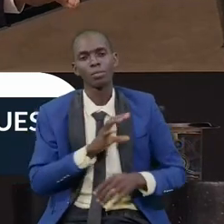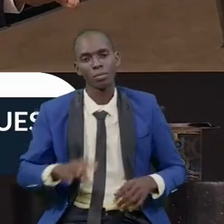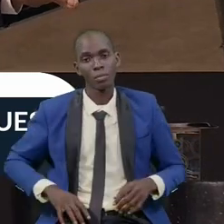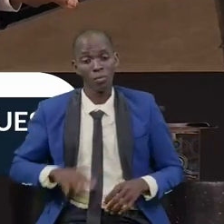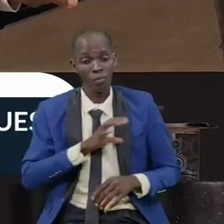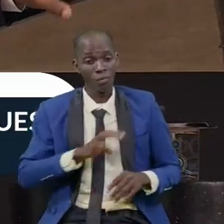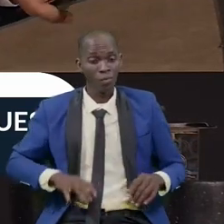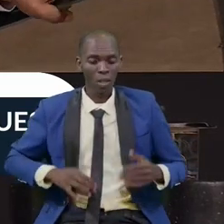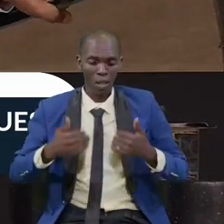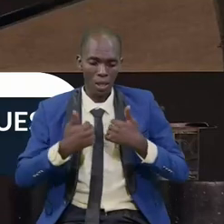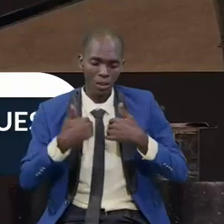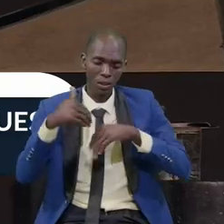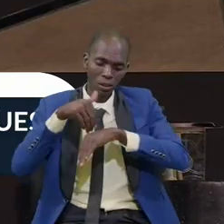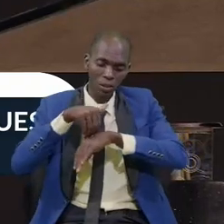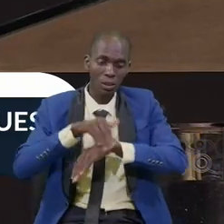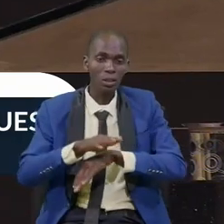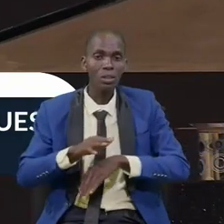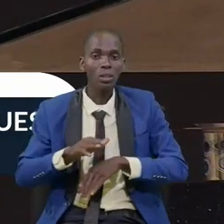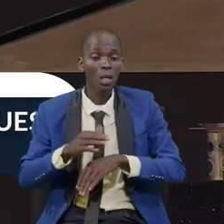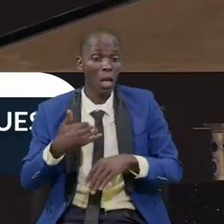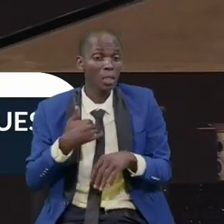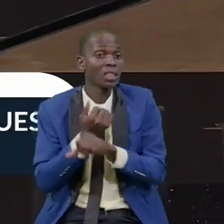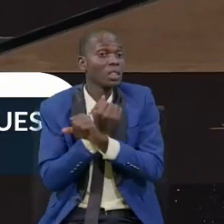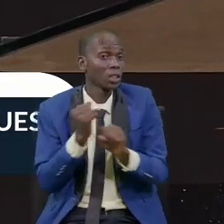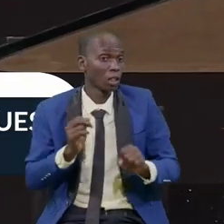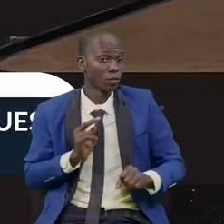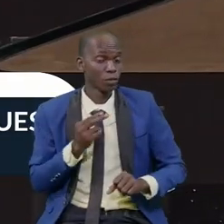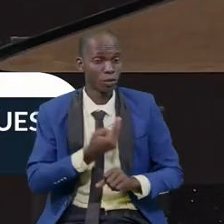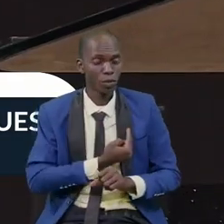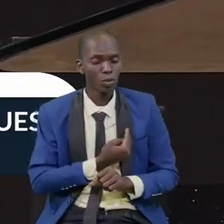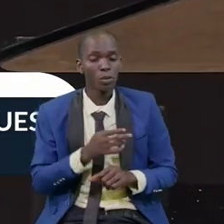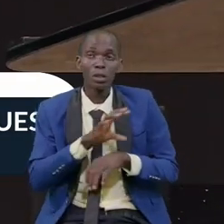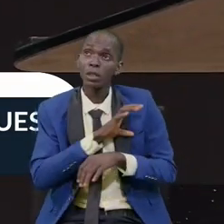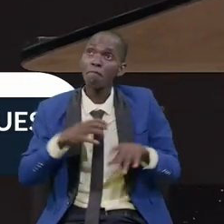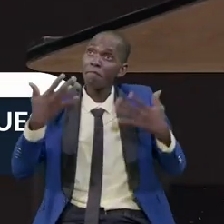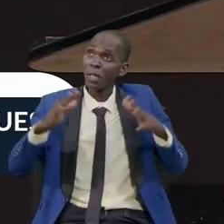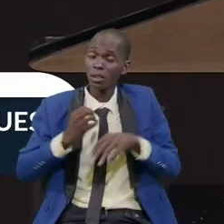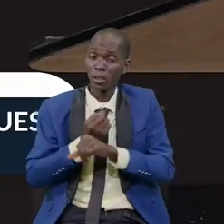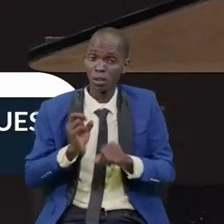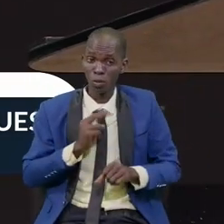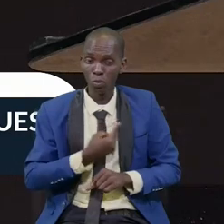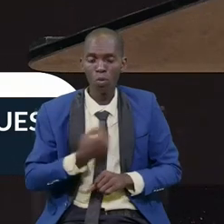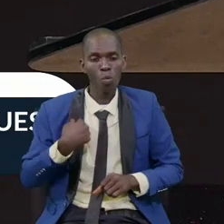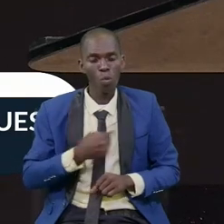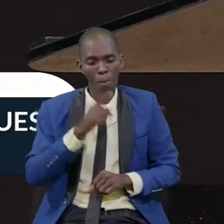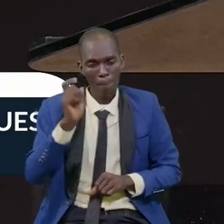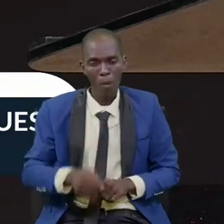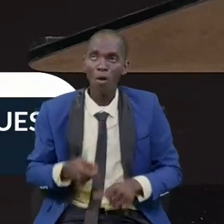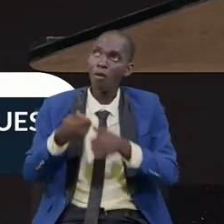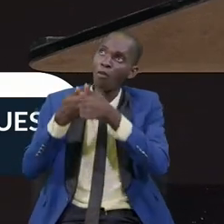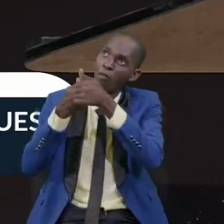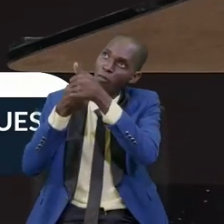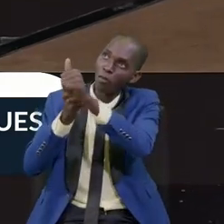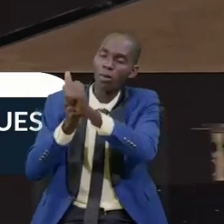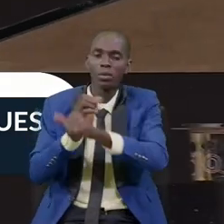nous a sauvés. Parce qu'il nous a sauvés, nous allons vouloir suivre